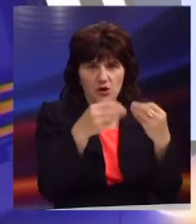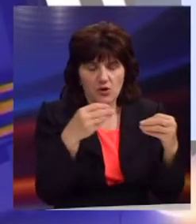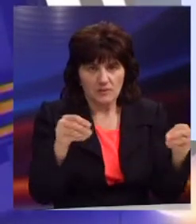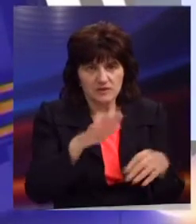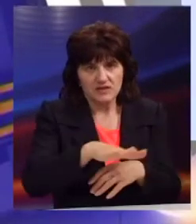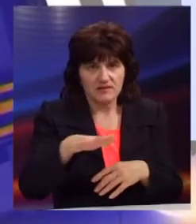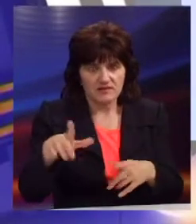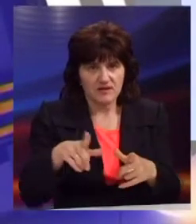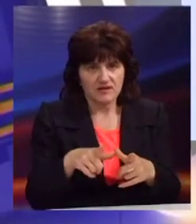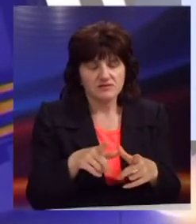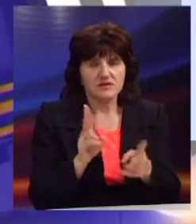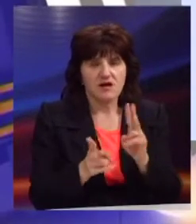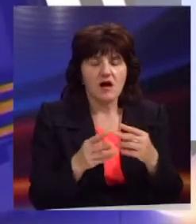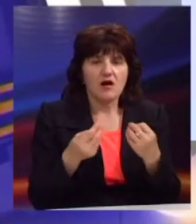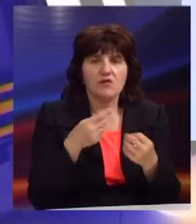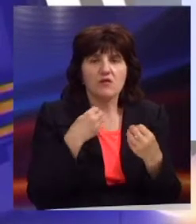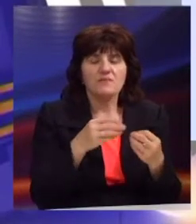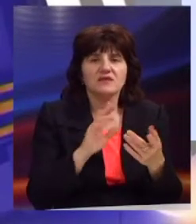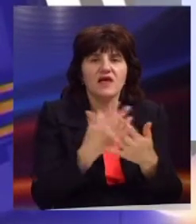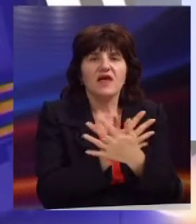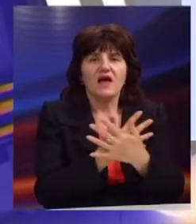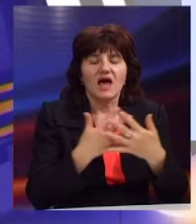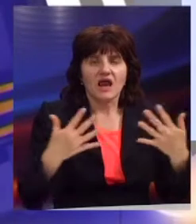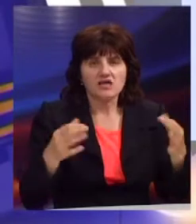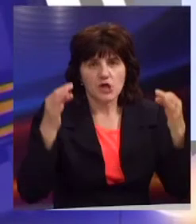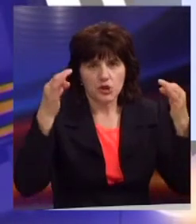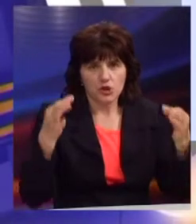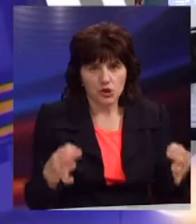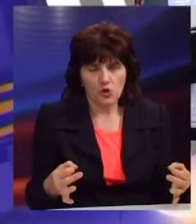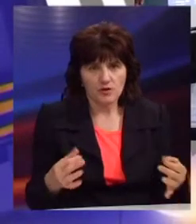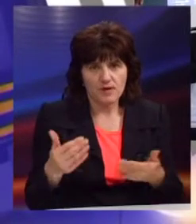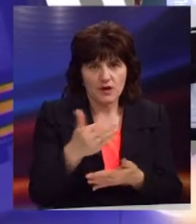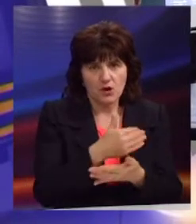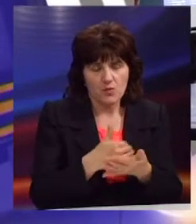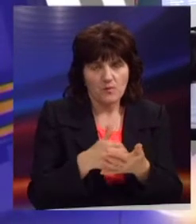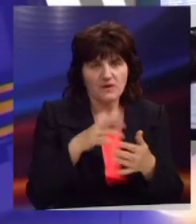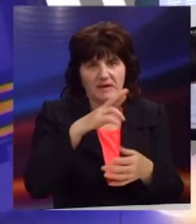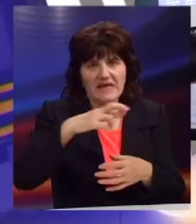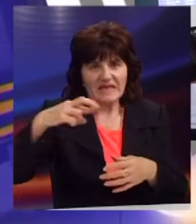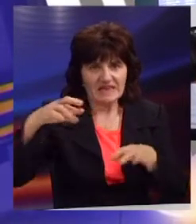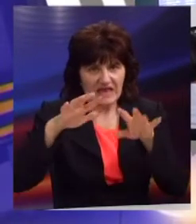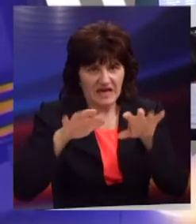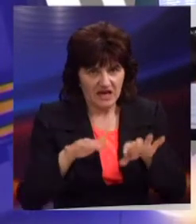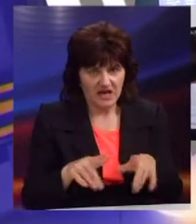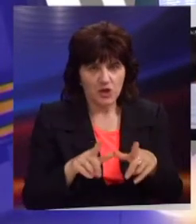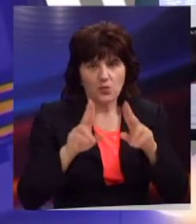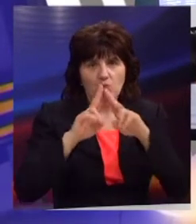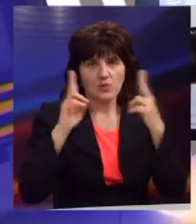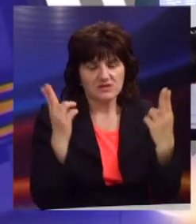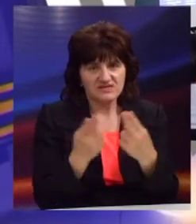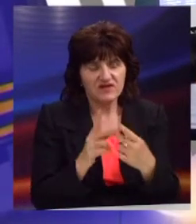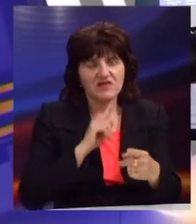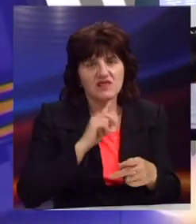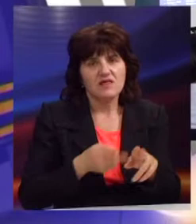učenicima srednjih škola predavanje sa ciljem da im objasni granicu između normalne, racionalne upotrebe interneta, neophodne u savremenom svetu